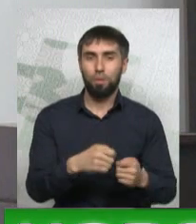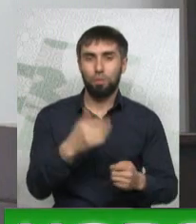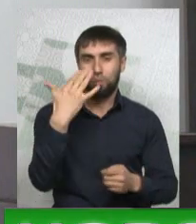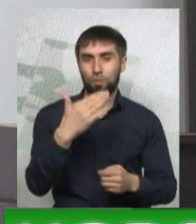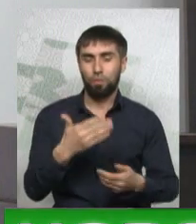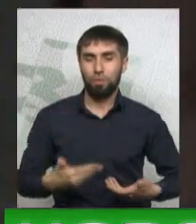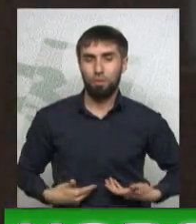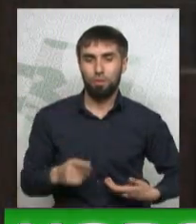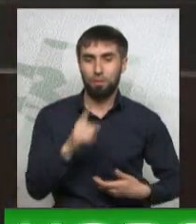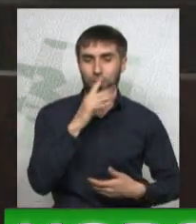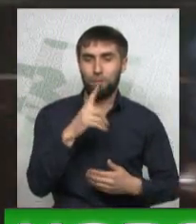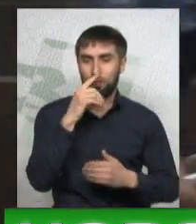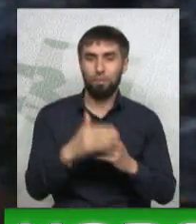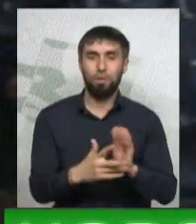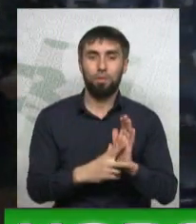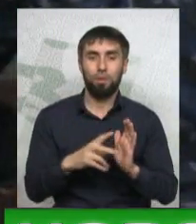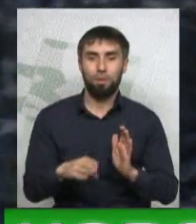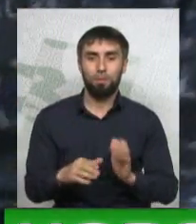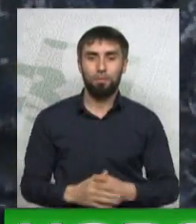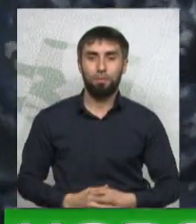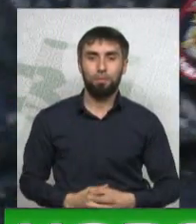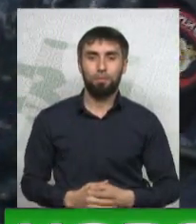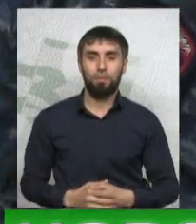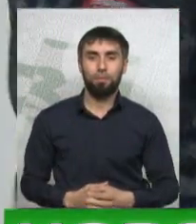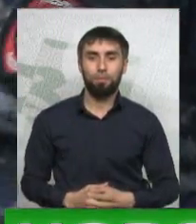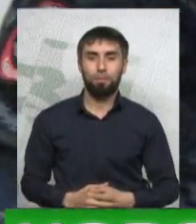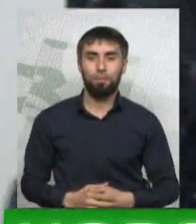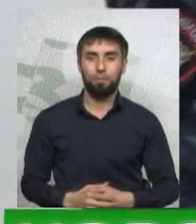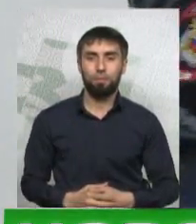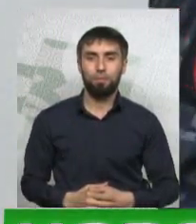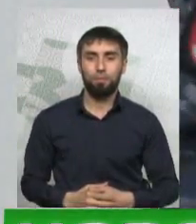всяком случае, ближайшие 8 лет. Адам Ережков, Хамзат Халухоев, Новости 24.